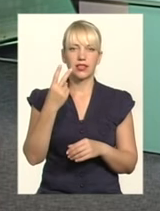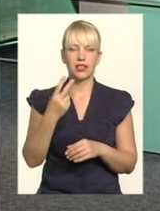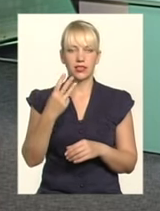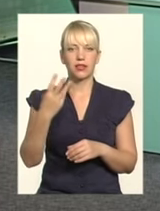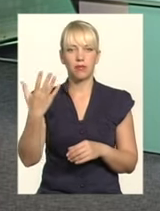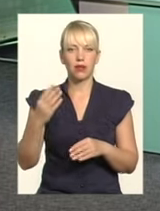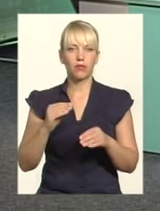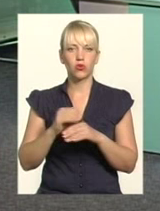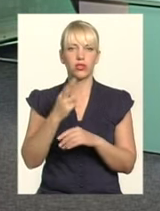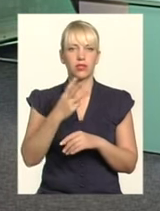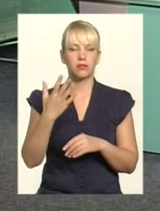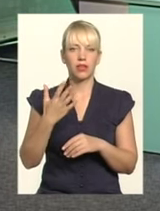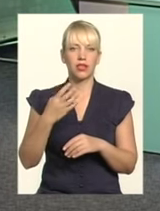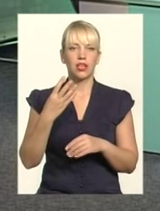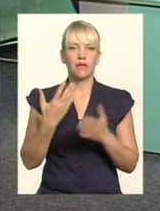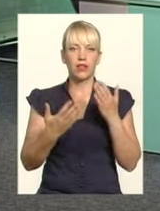одна людина прописана,